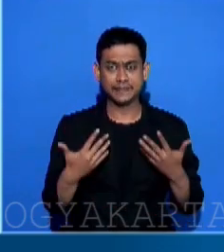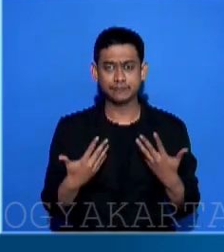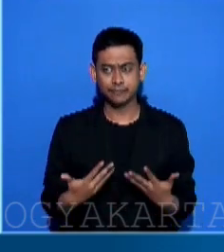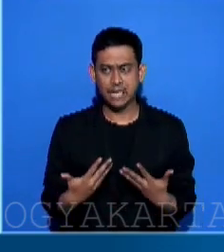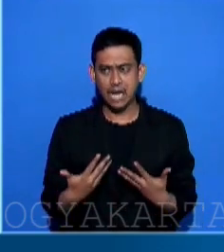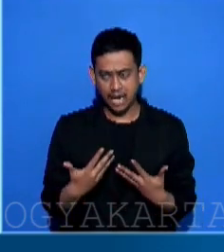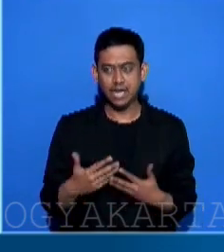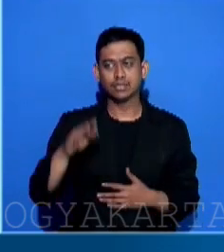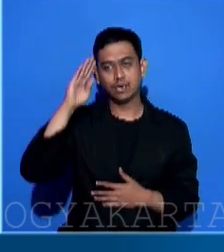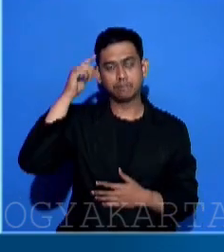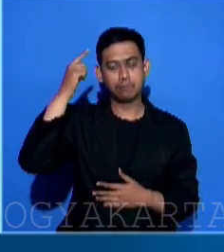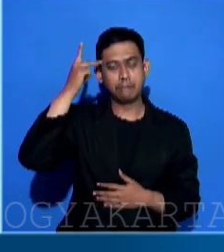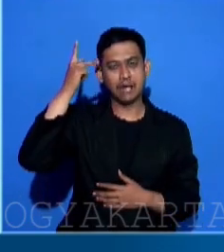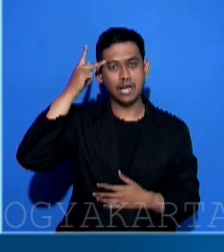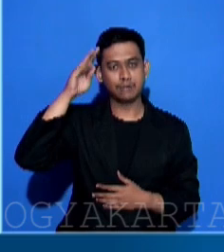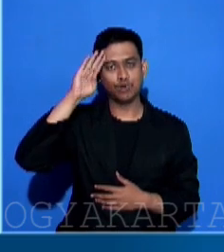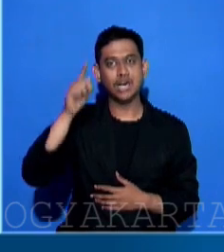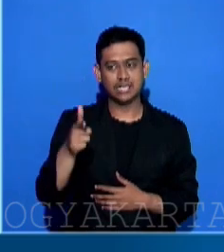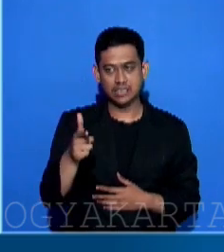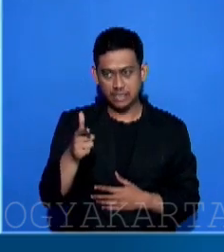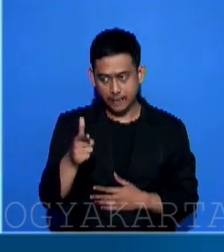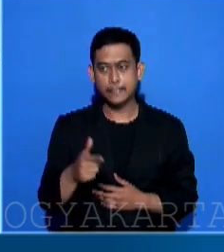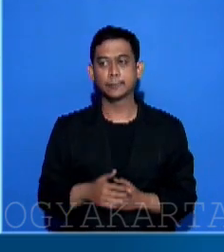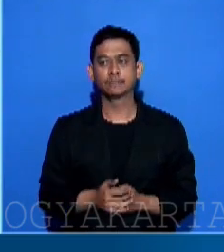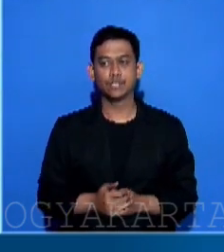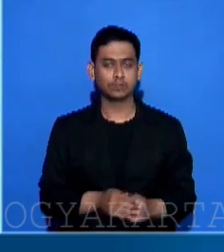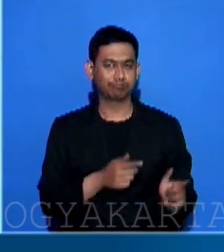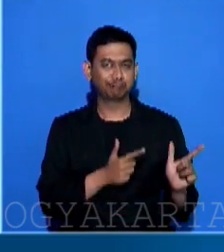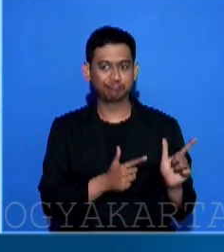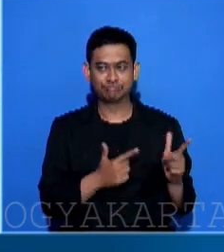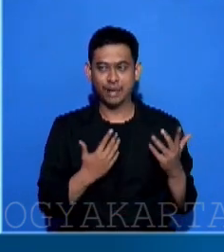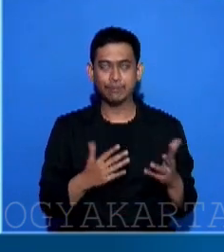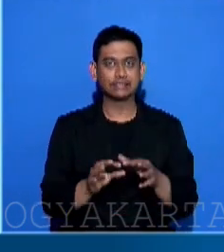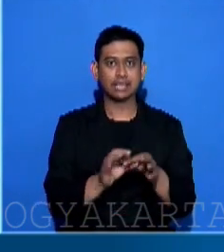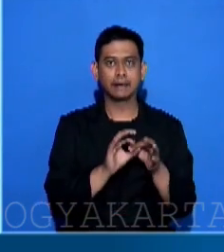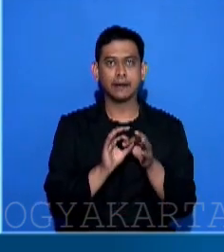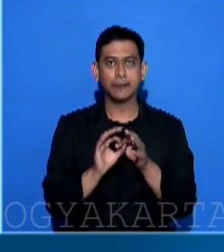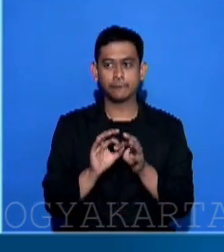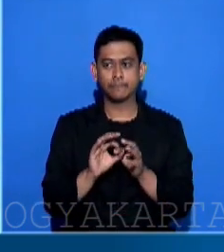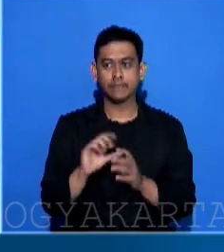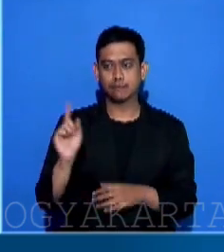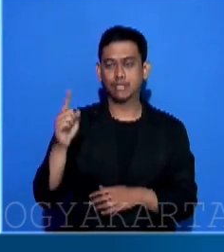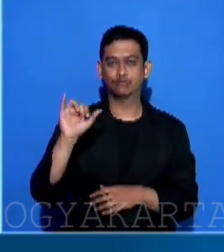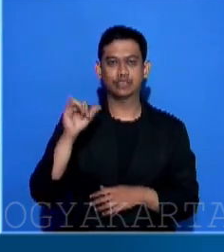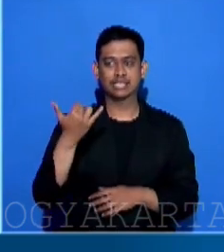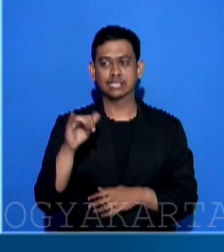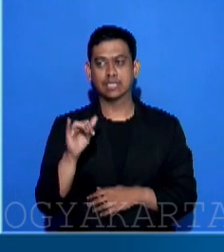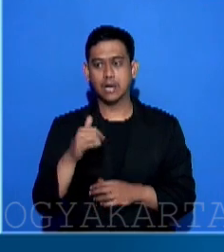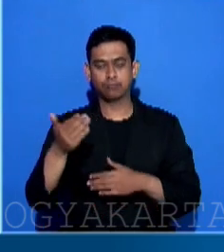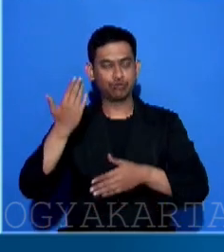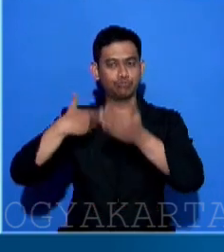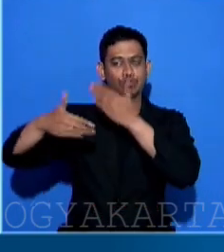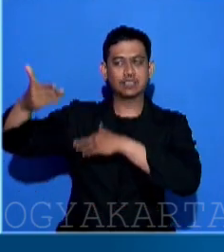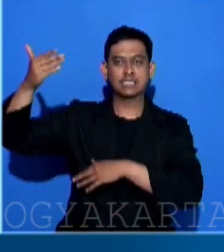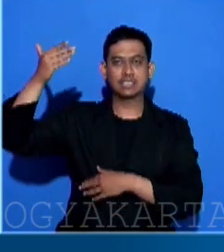Bahar Sultan berpesan agar terus Meningkatkan kerja sama dan Sinergi dengan Pemuda DIY seperti yang dilakukan para pendahulu